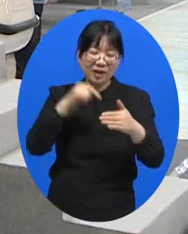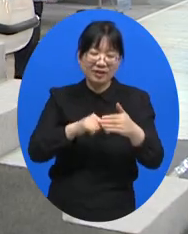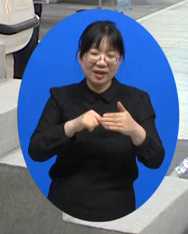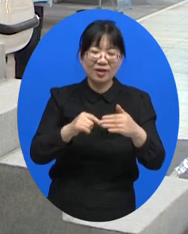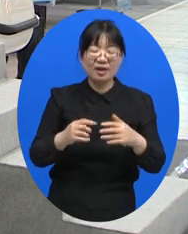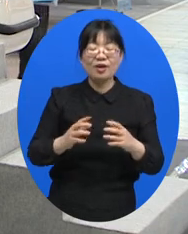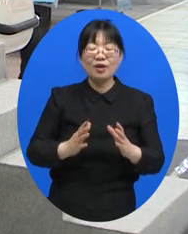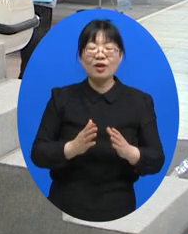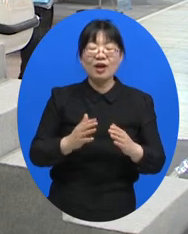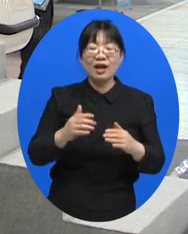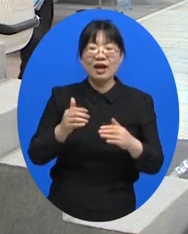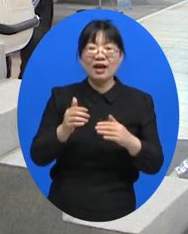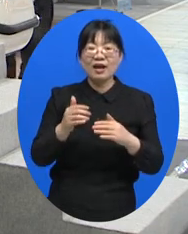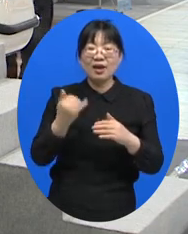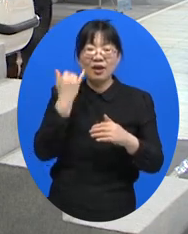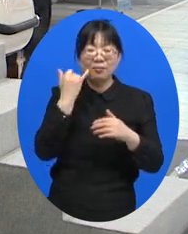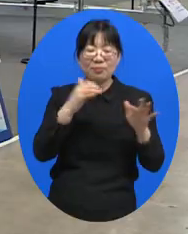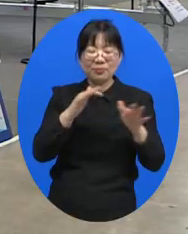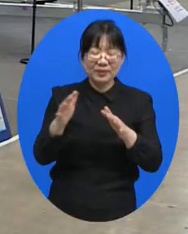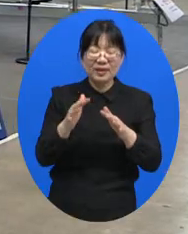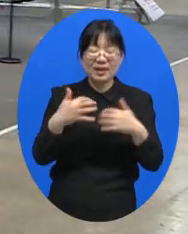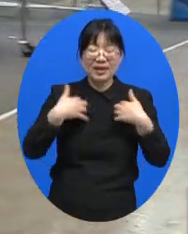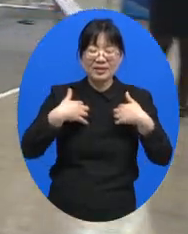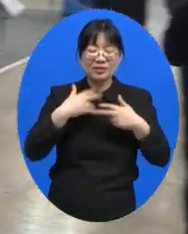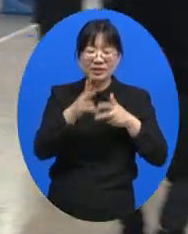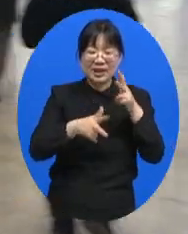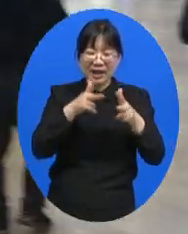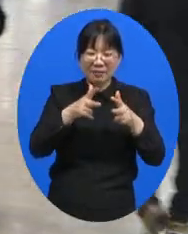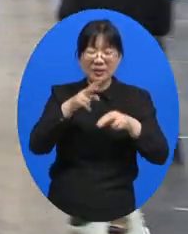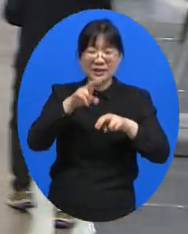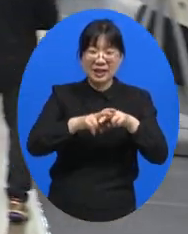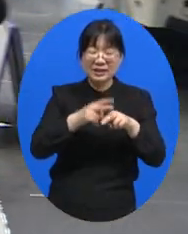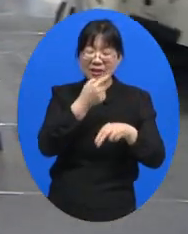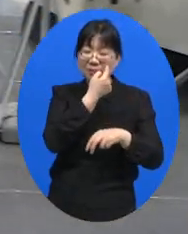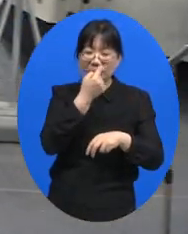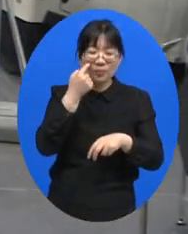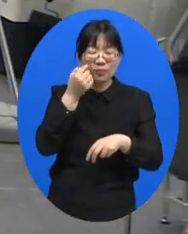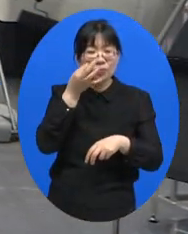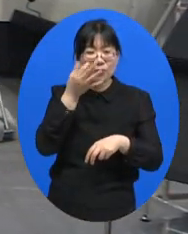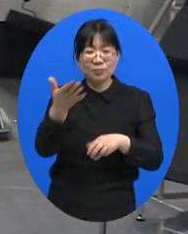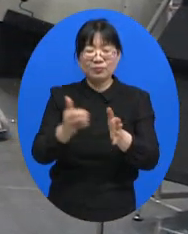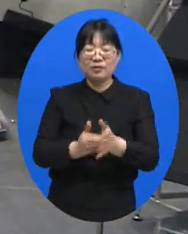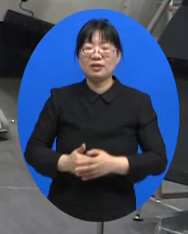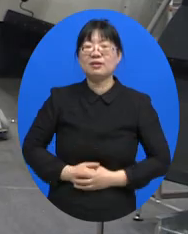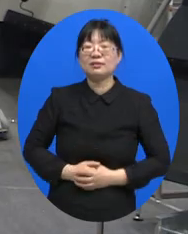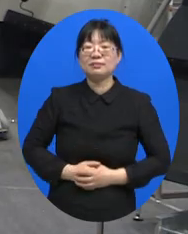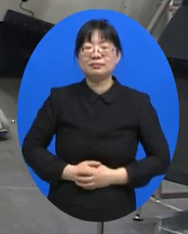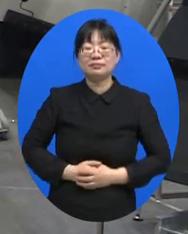레저산업 전시회로서의 입지를 다졌습니다. 경기 GTV 최창순입니다.